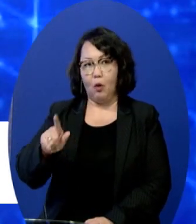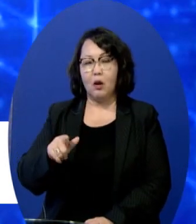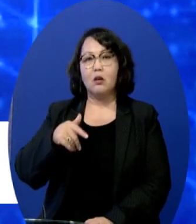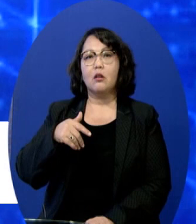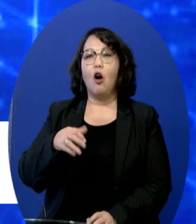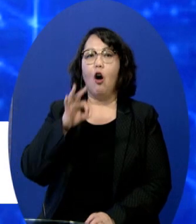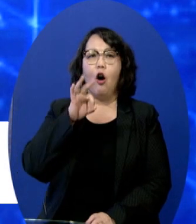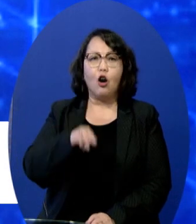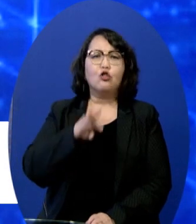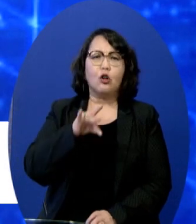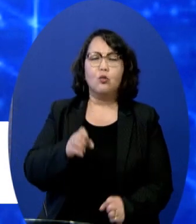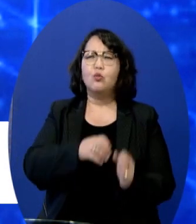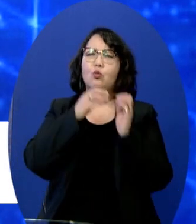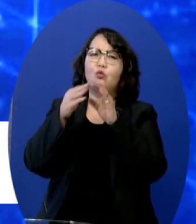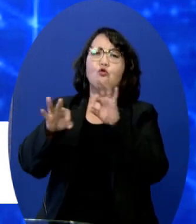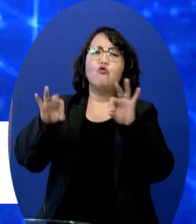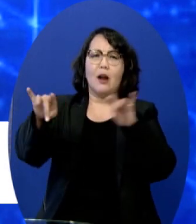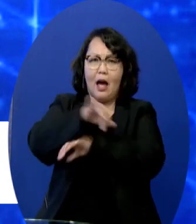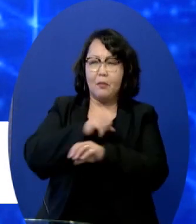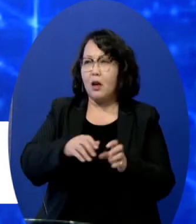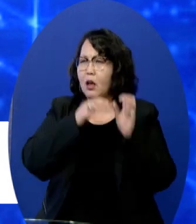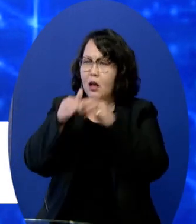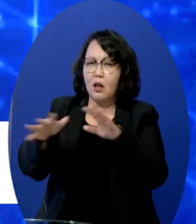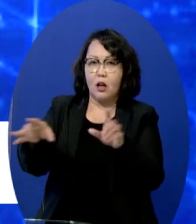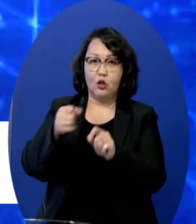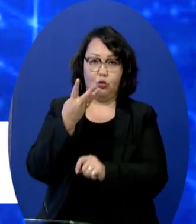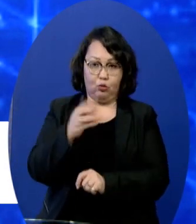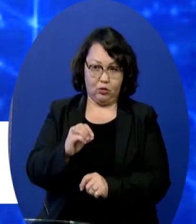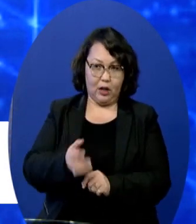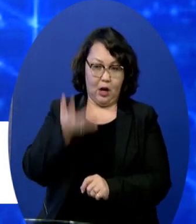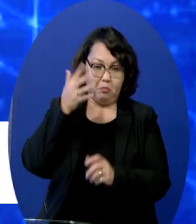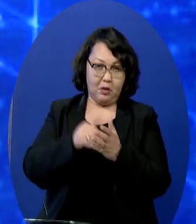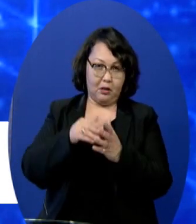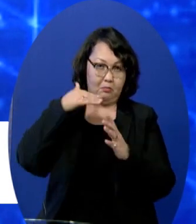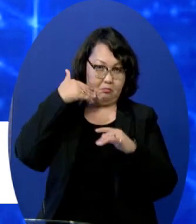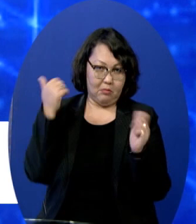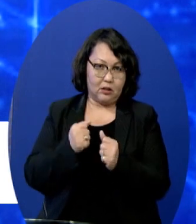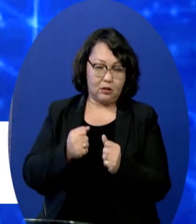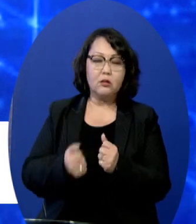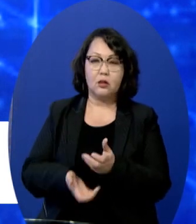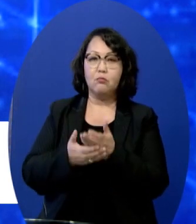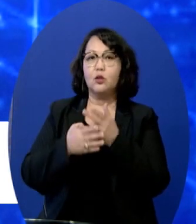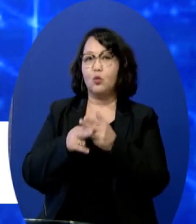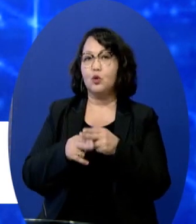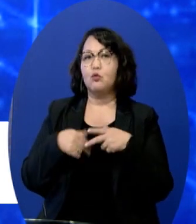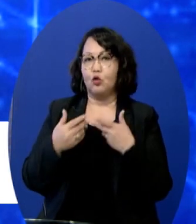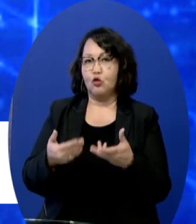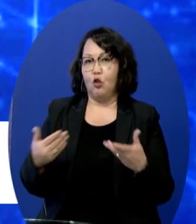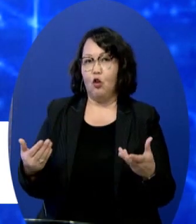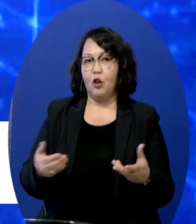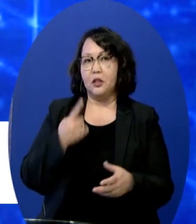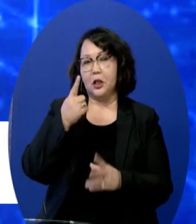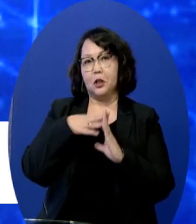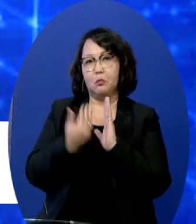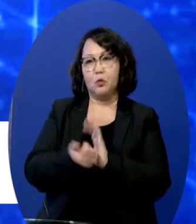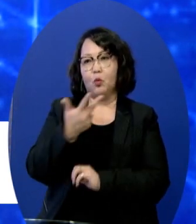малчтад нийтдээ нэг 40 гаруй мянган малчин өрөхөд энэ тусламжийг бол хүргнэ гэж үзэж байгаа. Тэгээд дундчаар бол нэг айлд